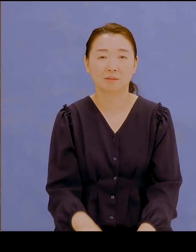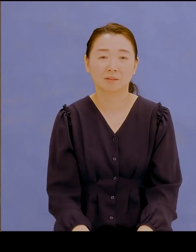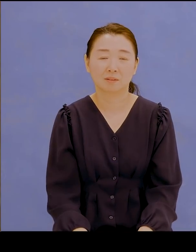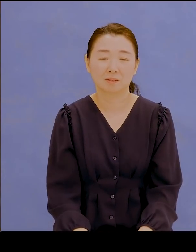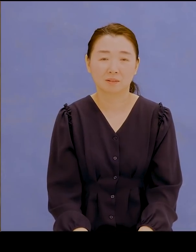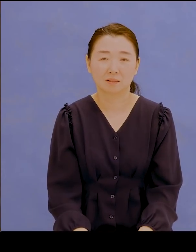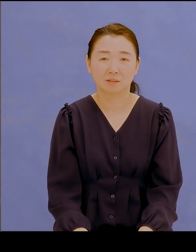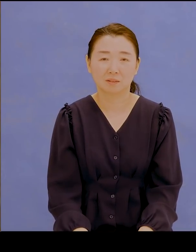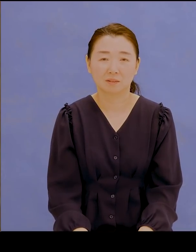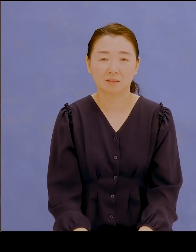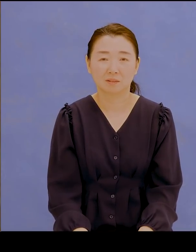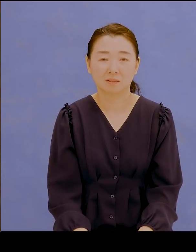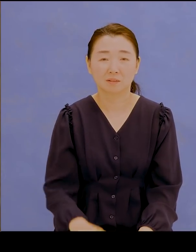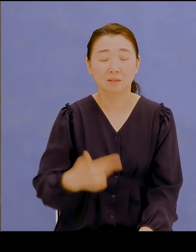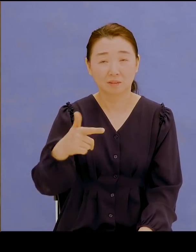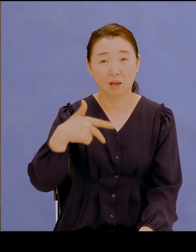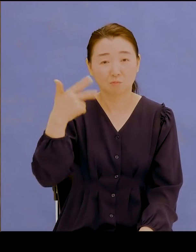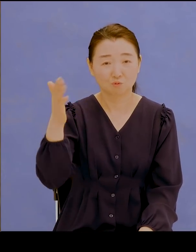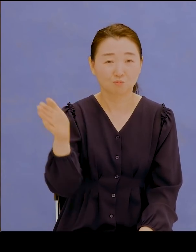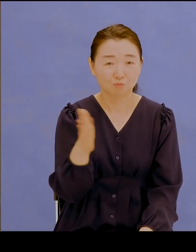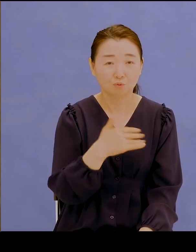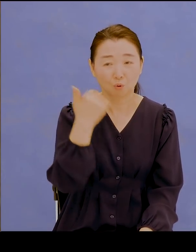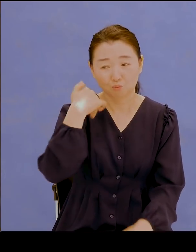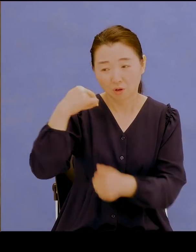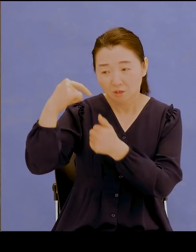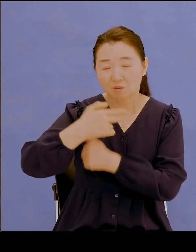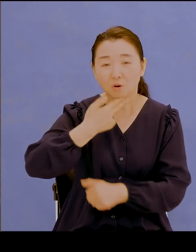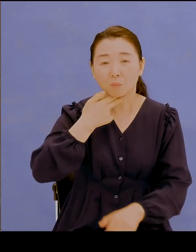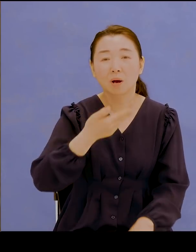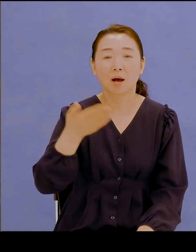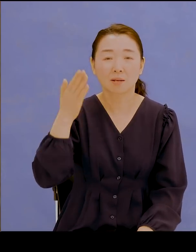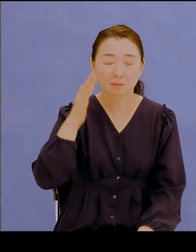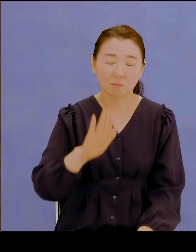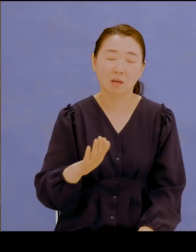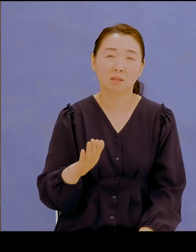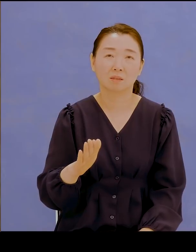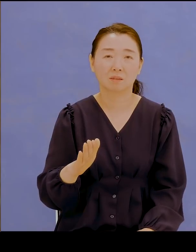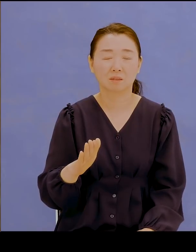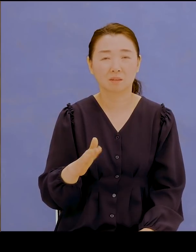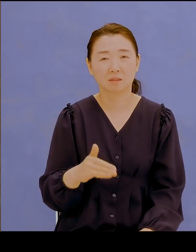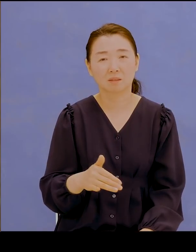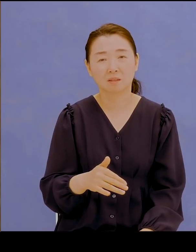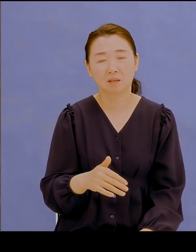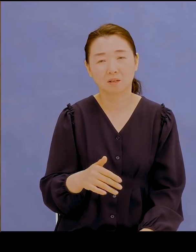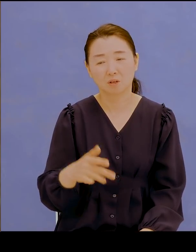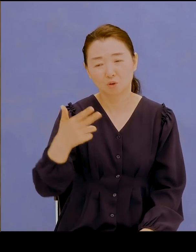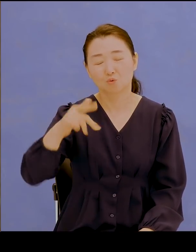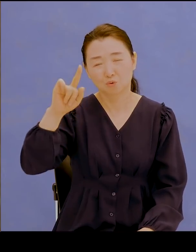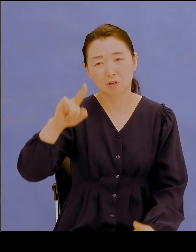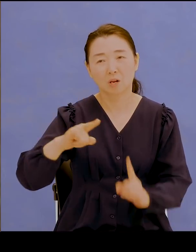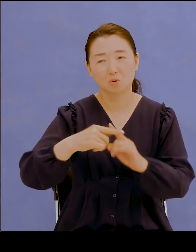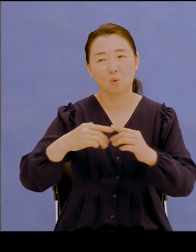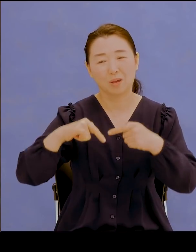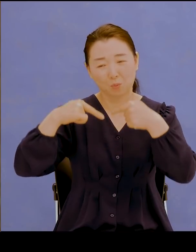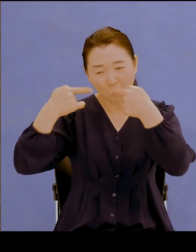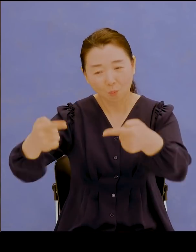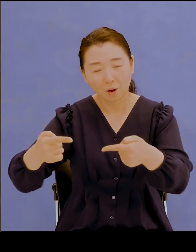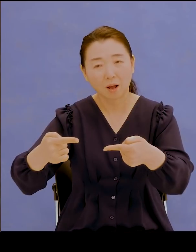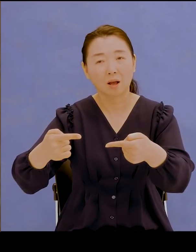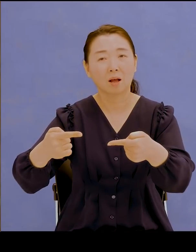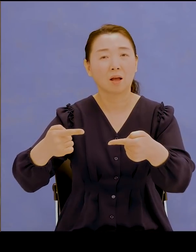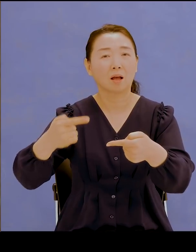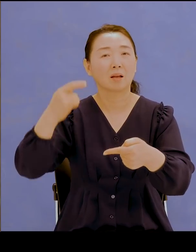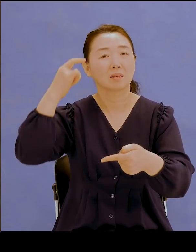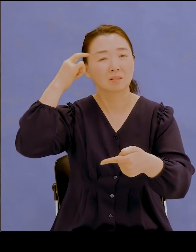근데 그 다음 주일부터는 예. 누가 시키지도 않았어요. 어. 근데 내가 주일 성수를 꼭 해야 되겠다는 마음이 내 스스로 들었던 것 같아요.